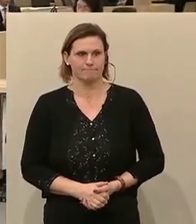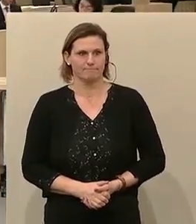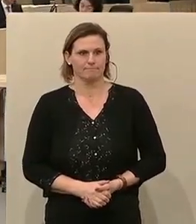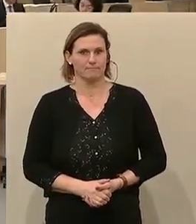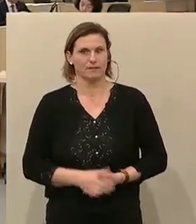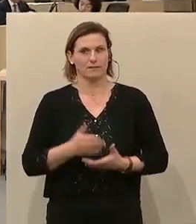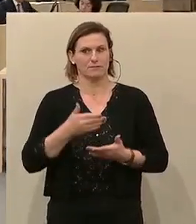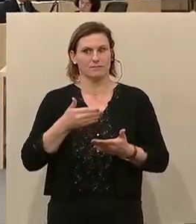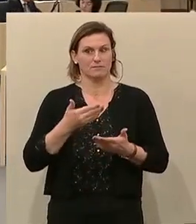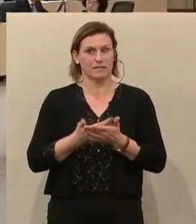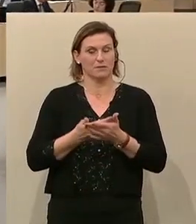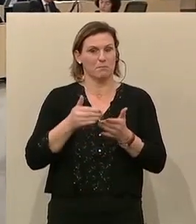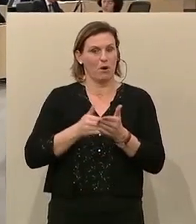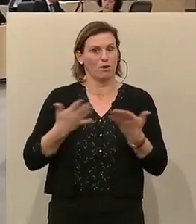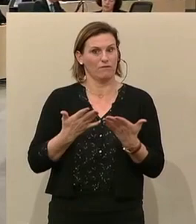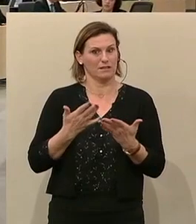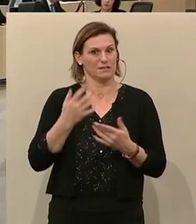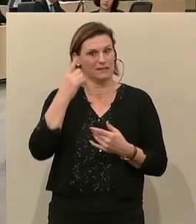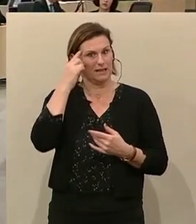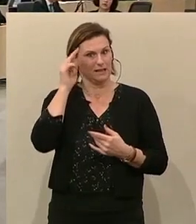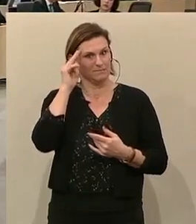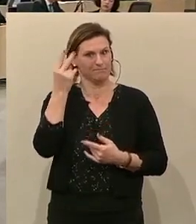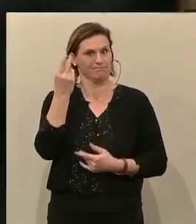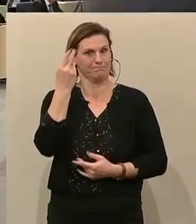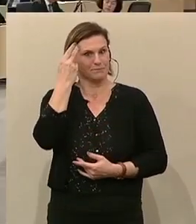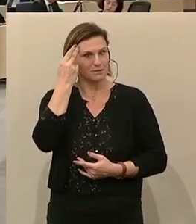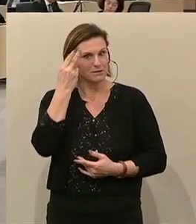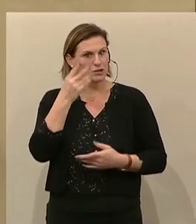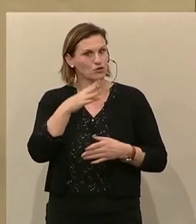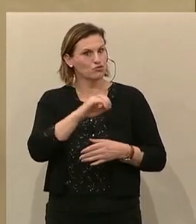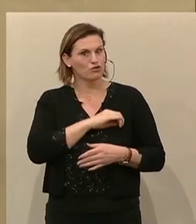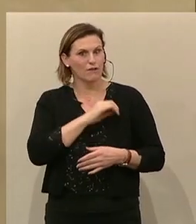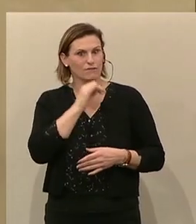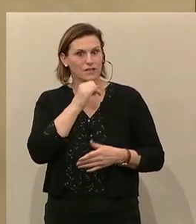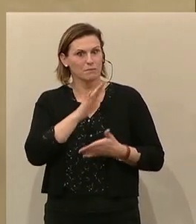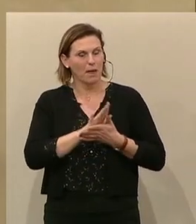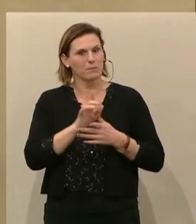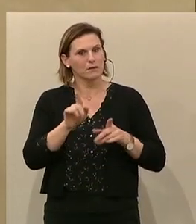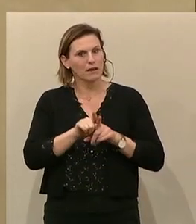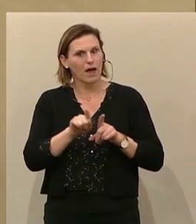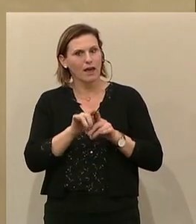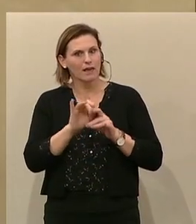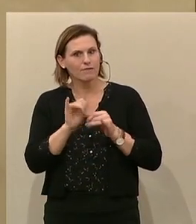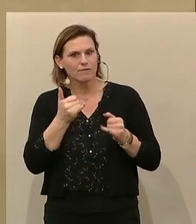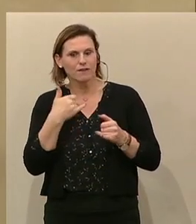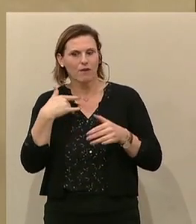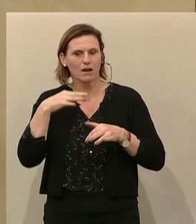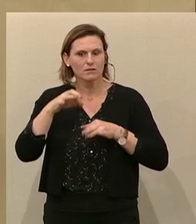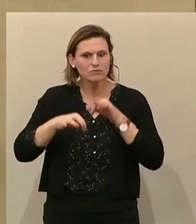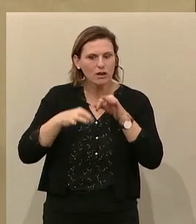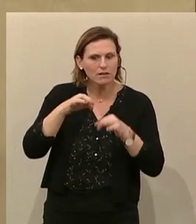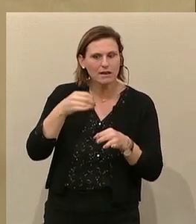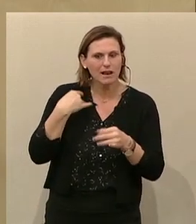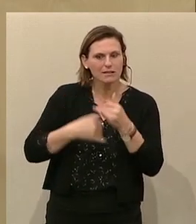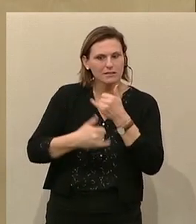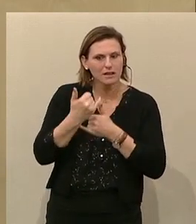Doch dazu braucht es ein Umdenken. Denn das wird nicht gelingen, wenn man weiterhin die Vogel-Strauß-Taktik der letzten Jahre